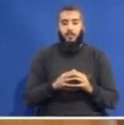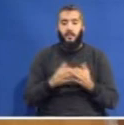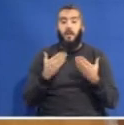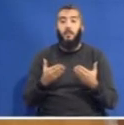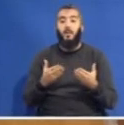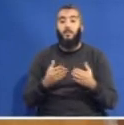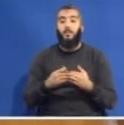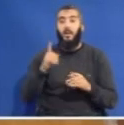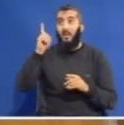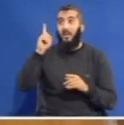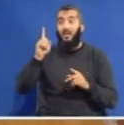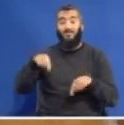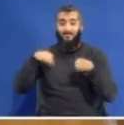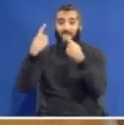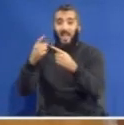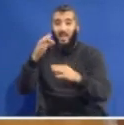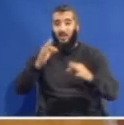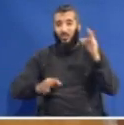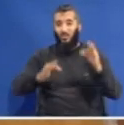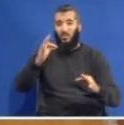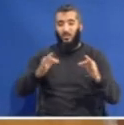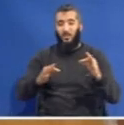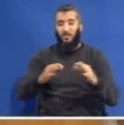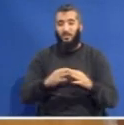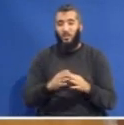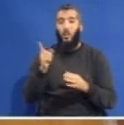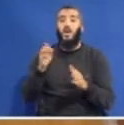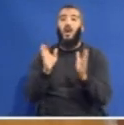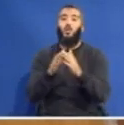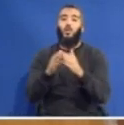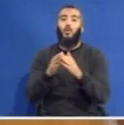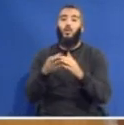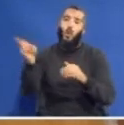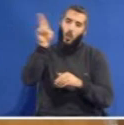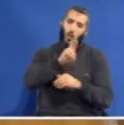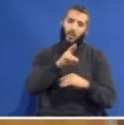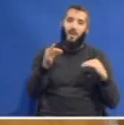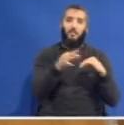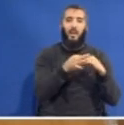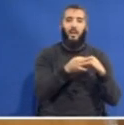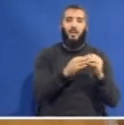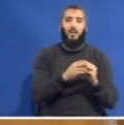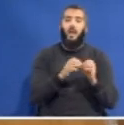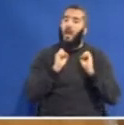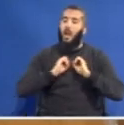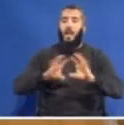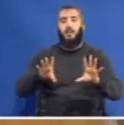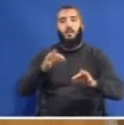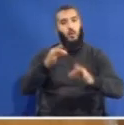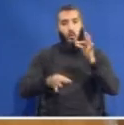انت رفعتي القضيه للعداله وطلبت الرجوع يعني. وطلبت الرجوع، خلي العداله الان